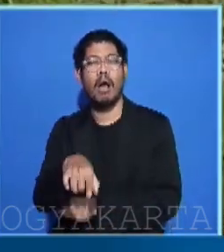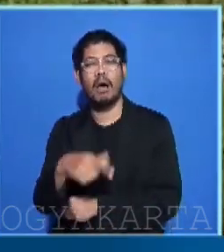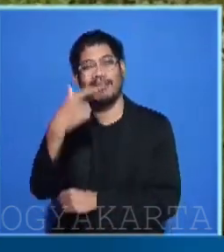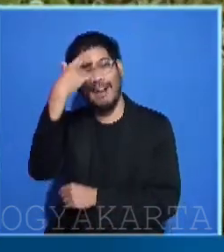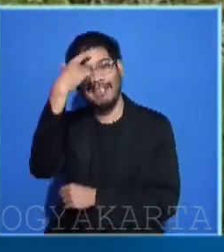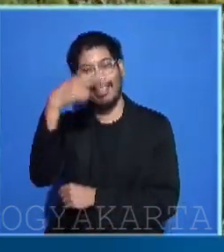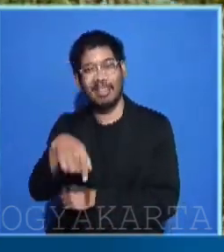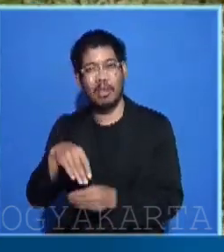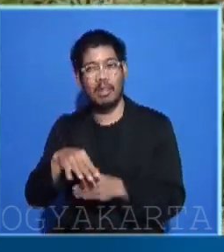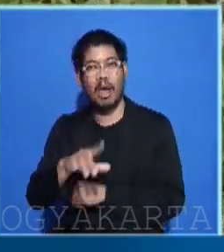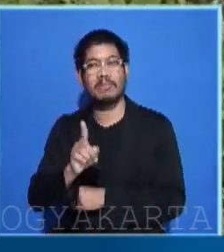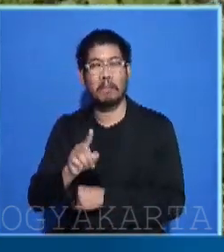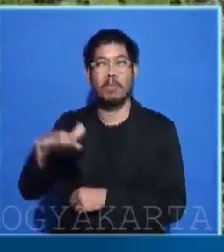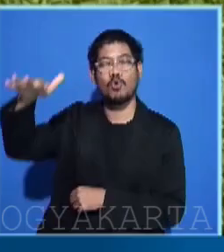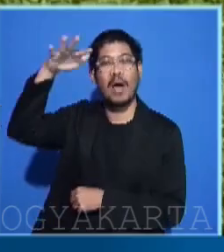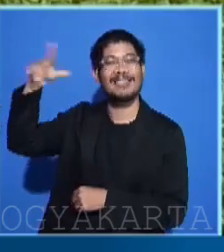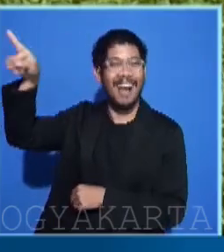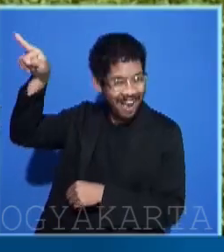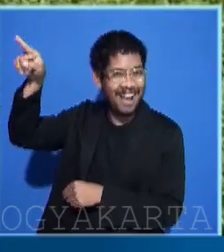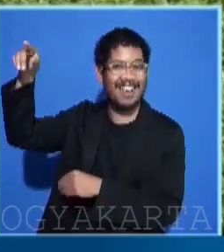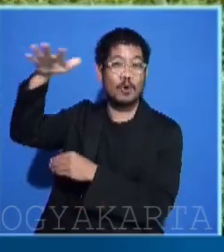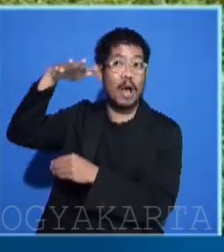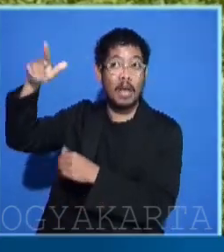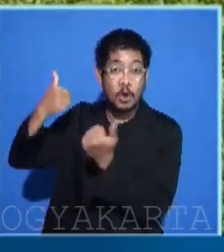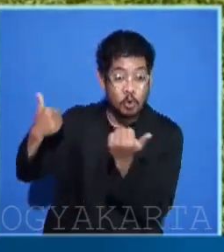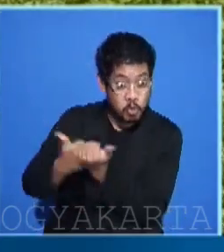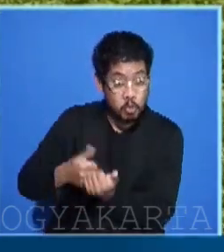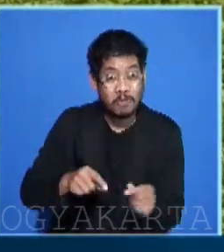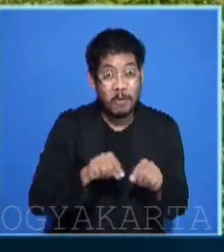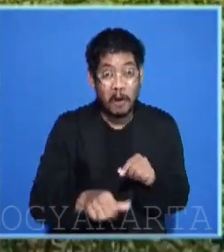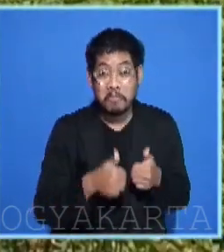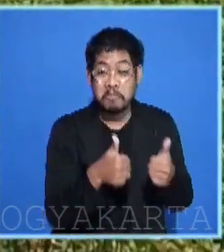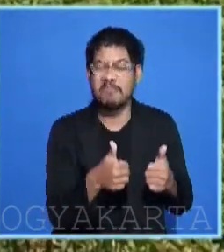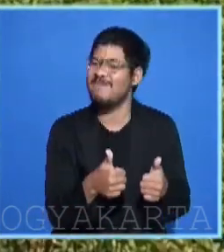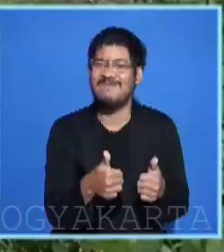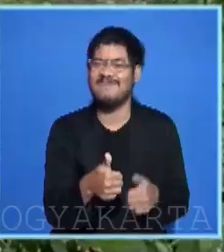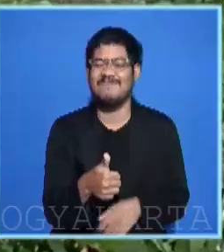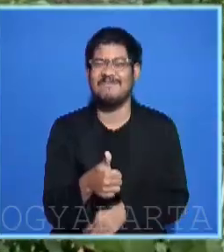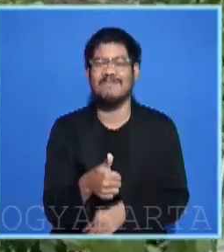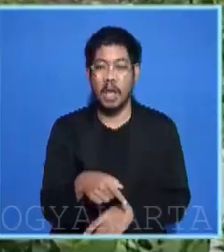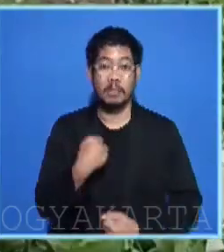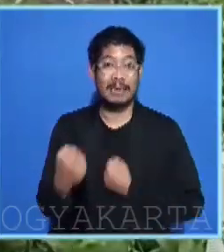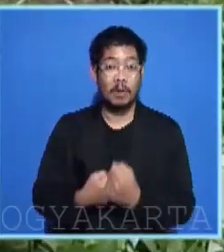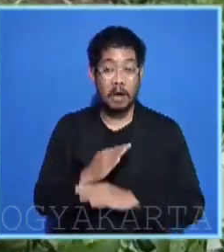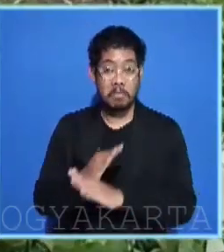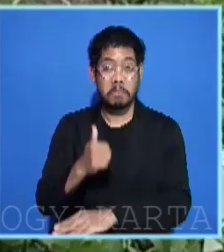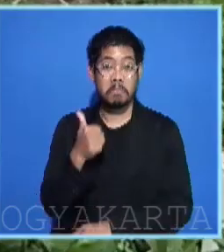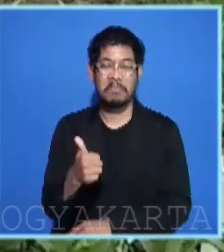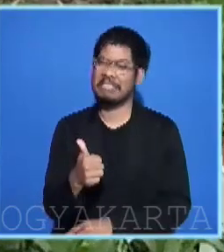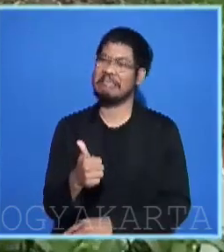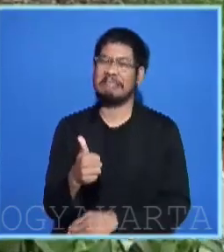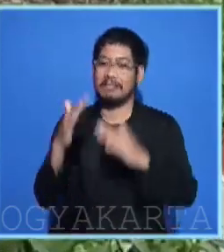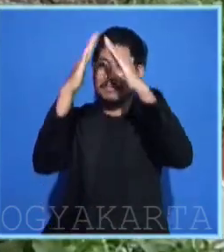akibat kondisi cuaca yang kurang mendukung meski sudah melakukan berbagai upaya pencegahan para petani mengaku tak bisa